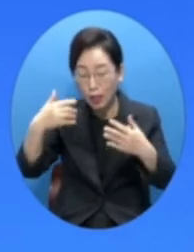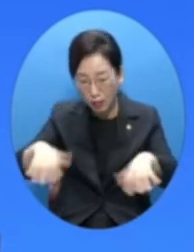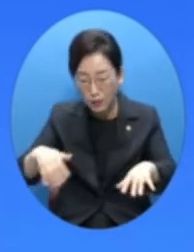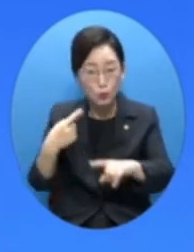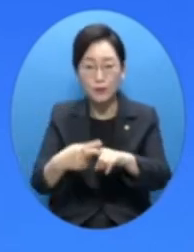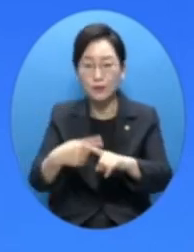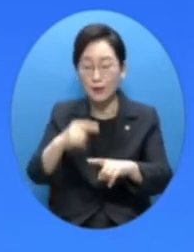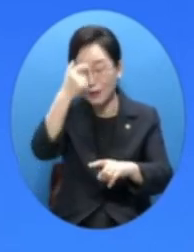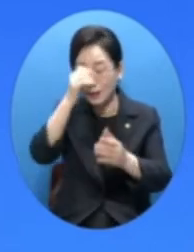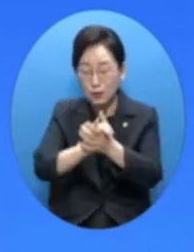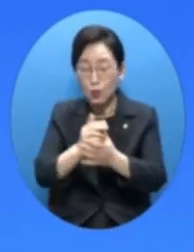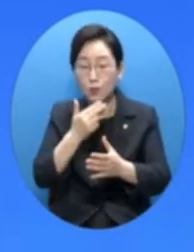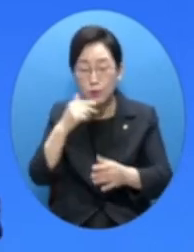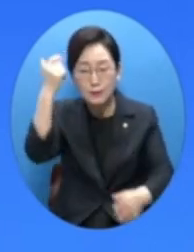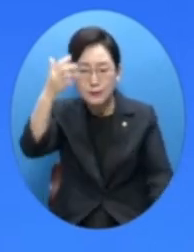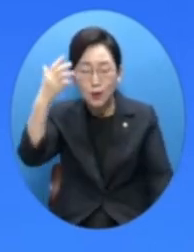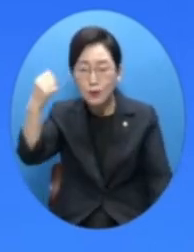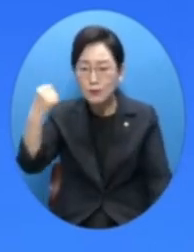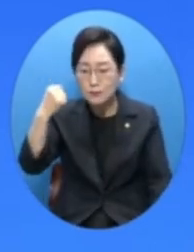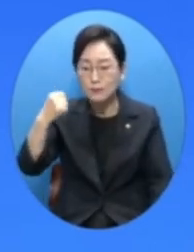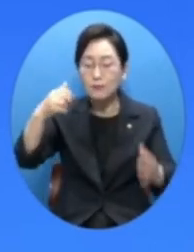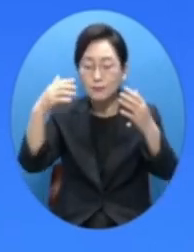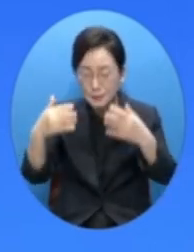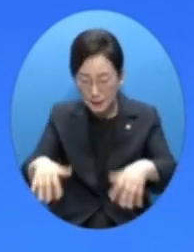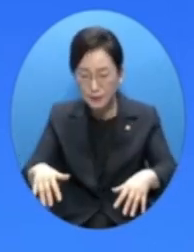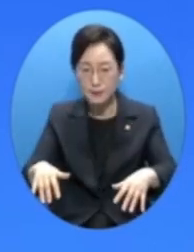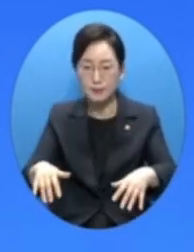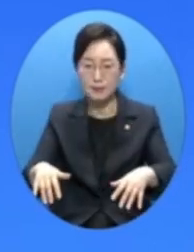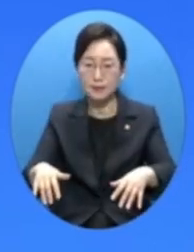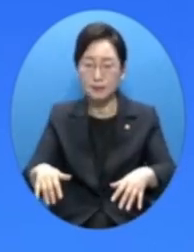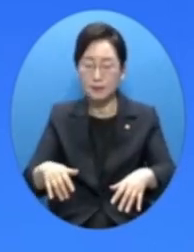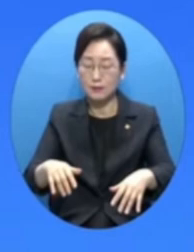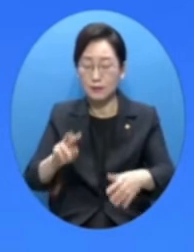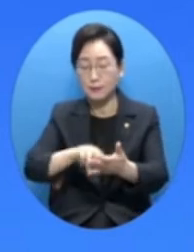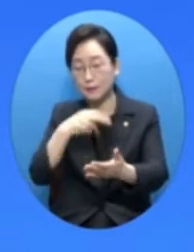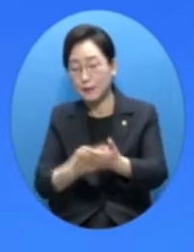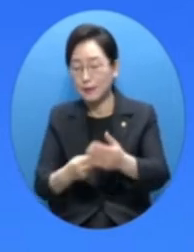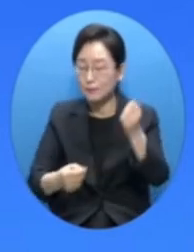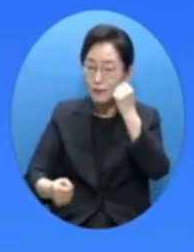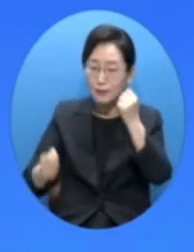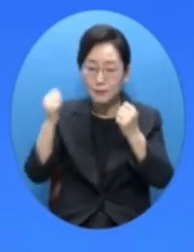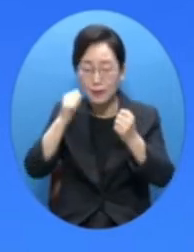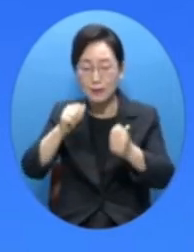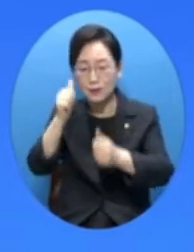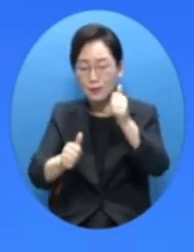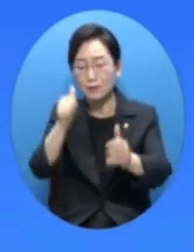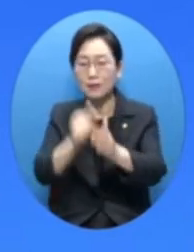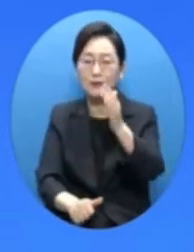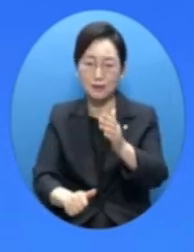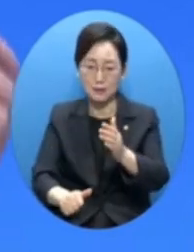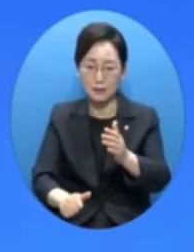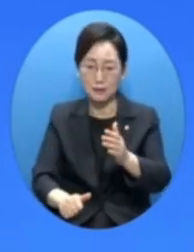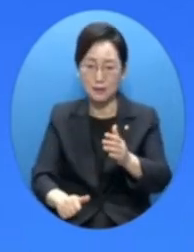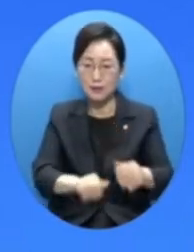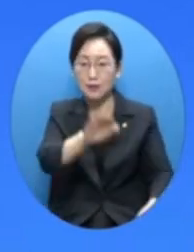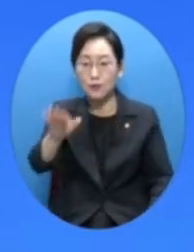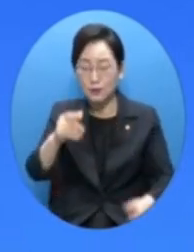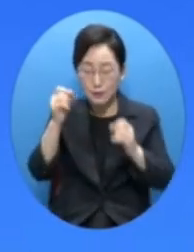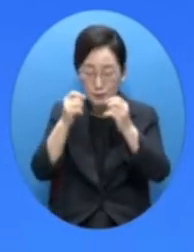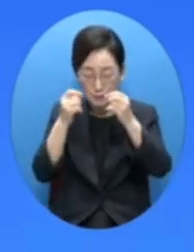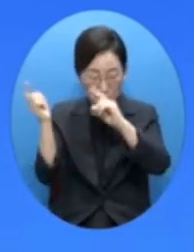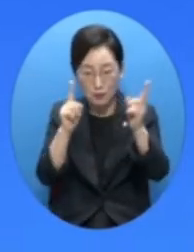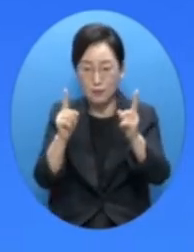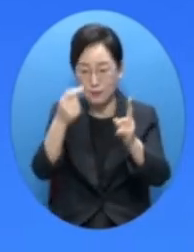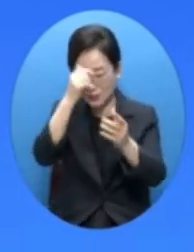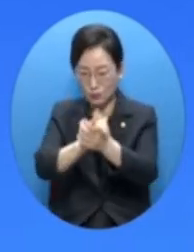않으면 영적인 힘이 빠져서 쉽게 넘어지고 상처받고 시험에 들고 하는 것입니다. 그래서 우리가 깨어